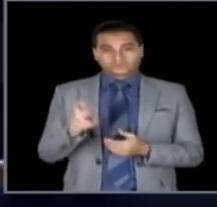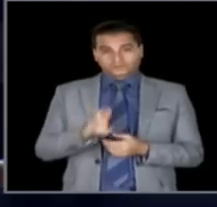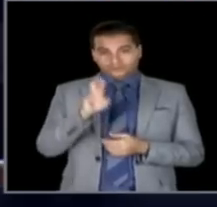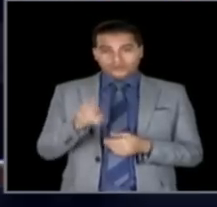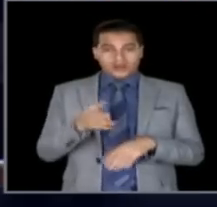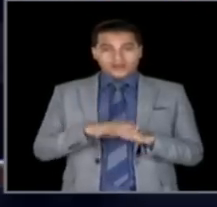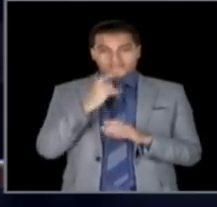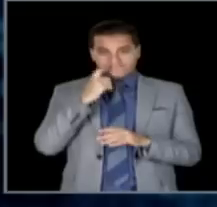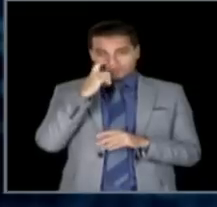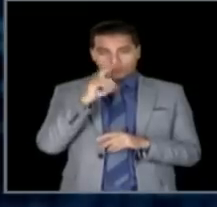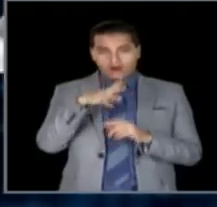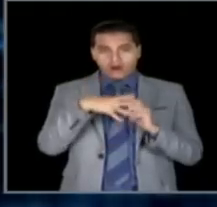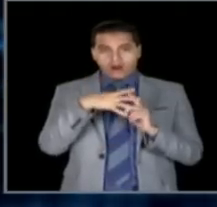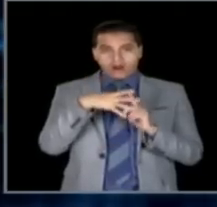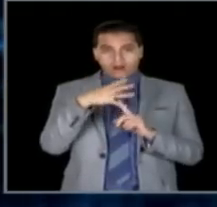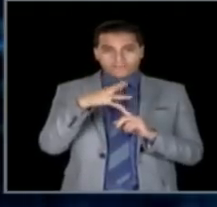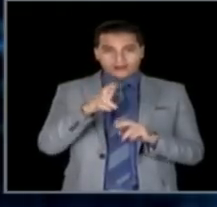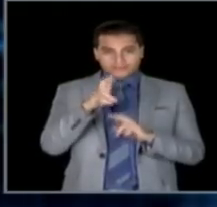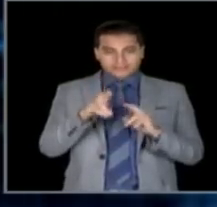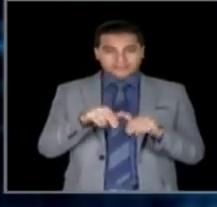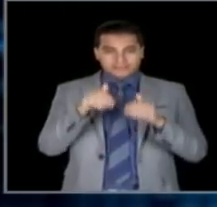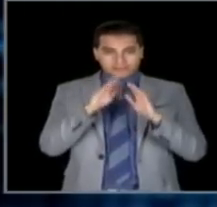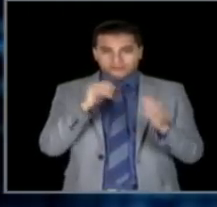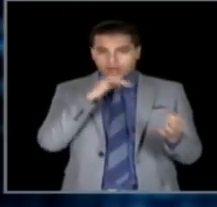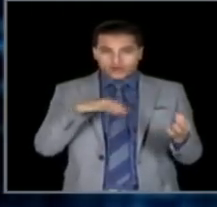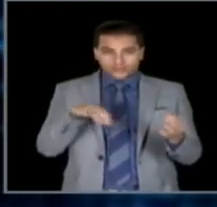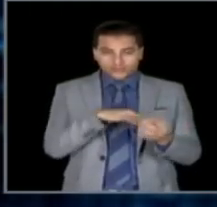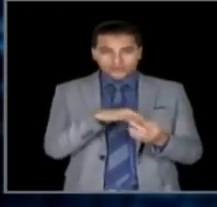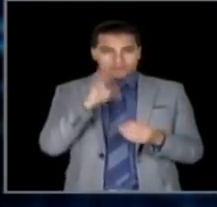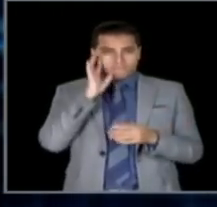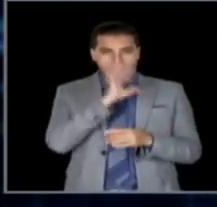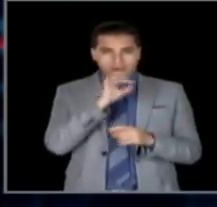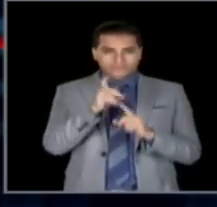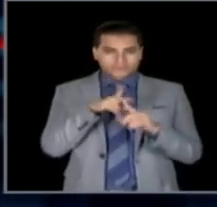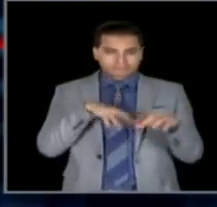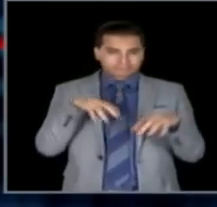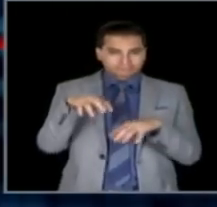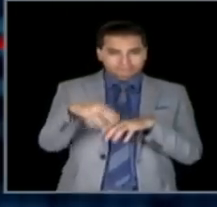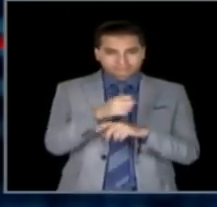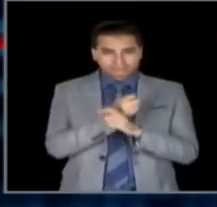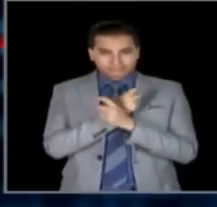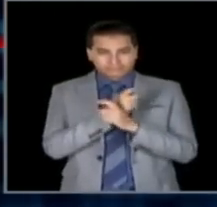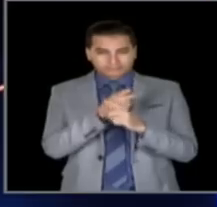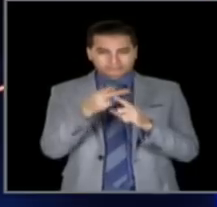فقرة الفنون، 4 أسئلة: سينما ومسرح، أغاني موسيقى، لوحات ومعالم، وسرعة البديع.